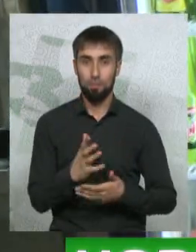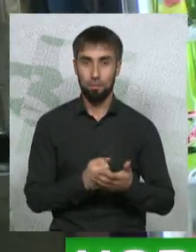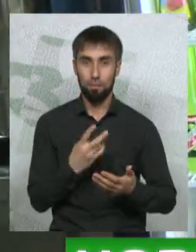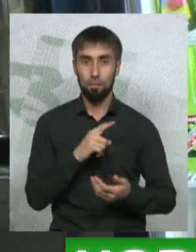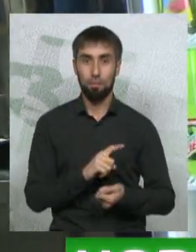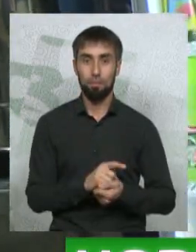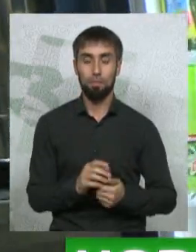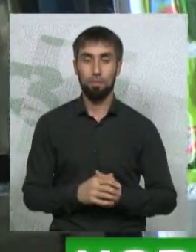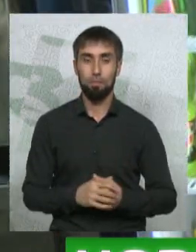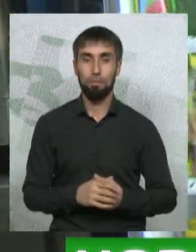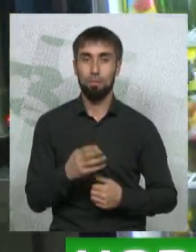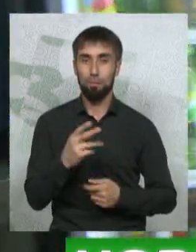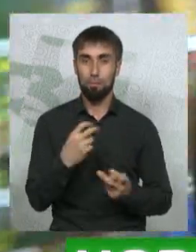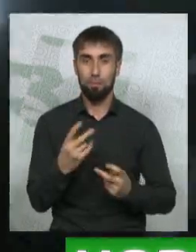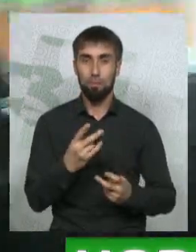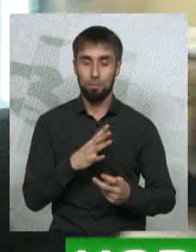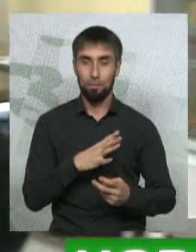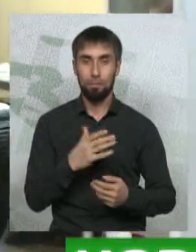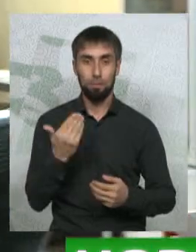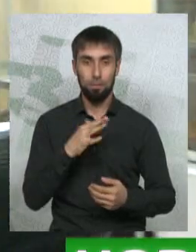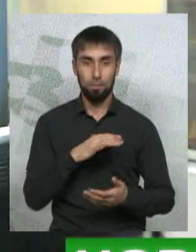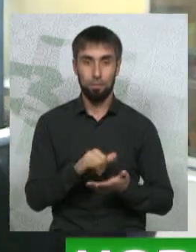Обязательно для посетителей халичу.